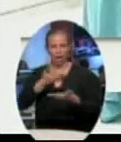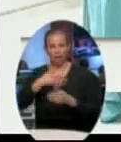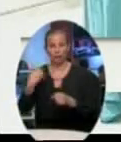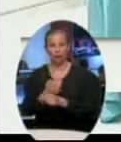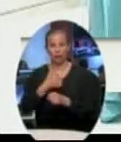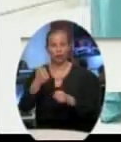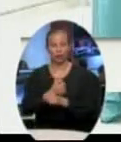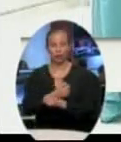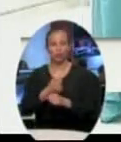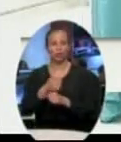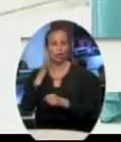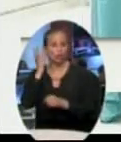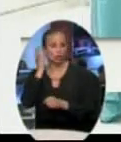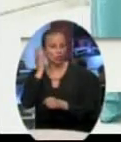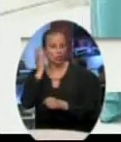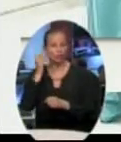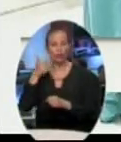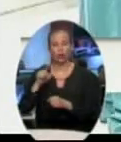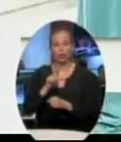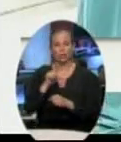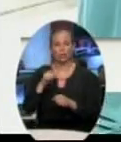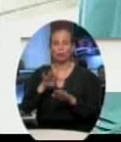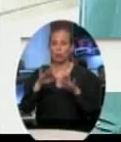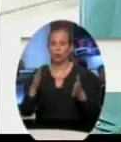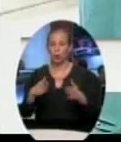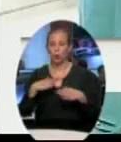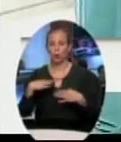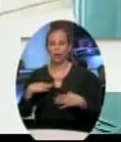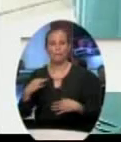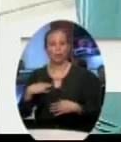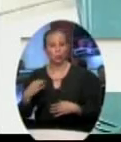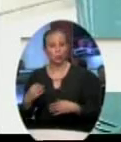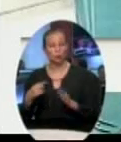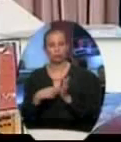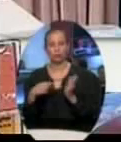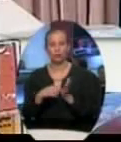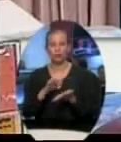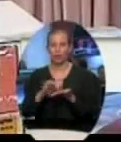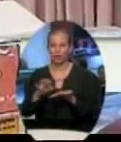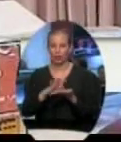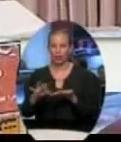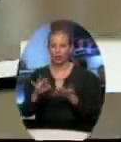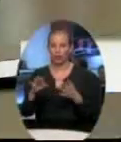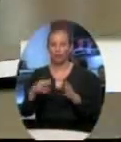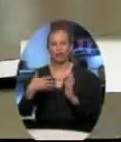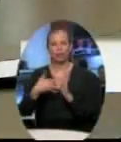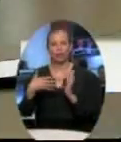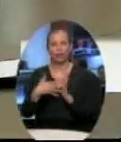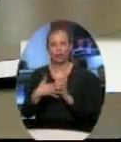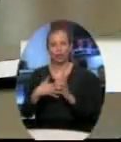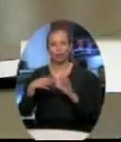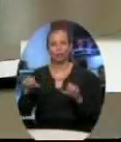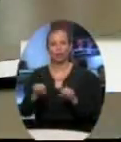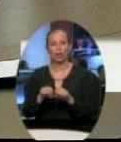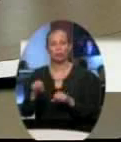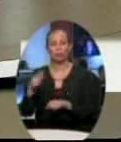התועמלניות הרפואיות, הלוביסטים, במוסדות הבריאות. זאת בעקבות כתבת התחקיר של רביב דרוקר מערוץ 10. לא מדובר